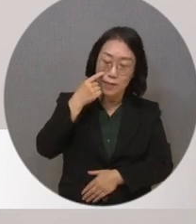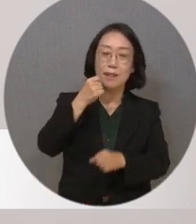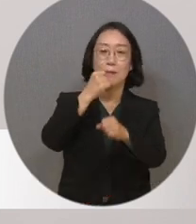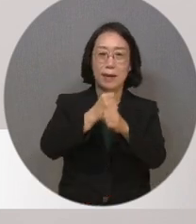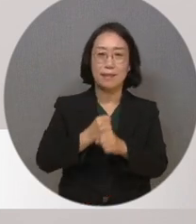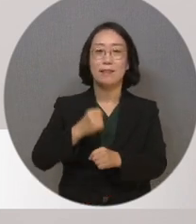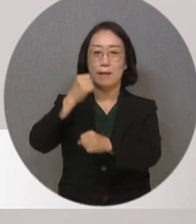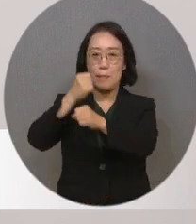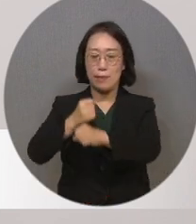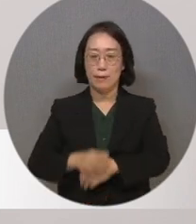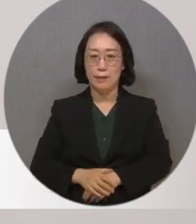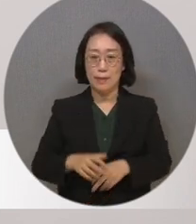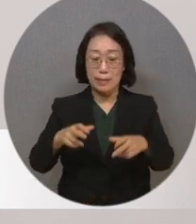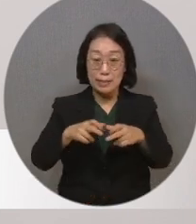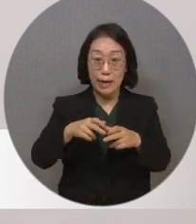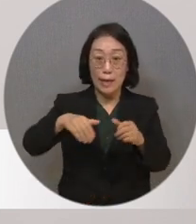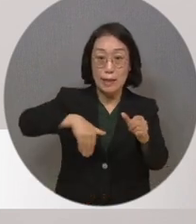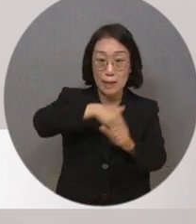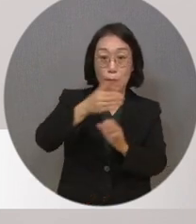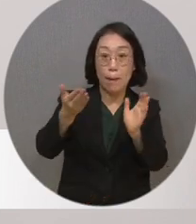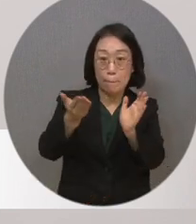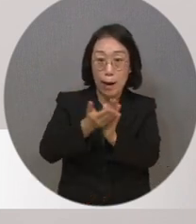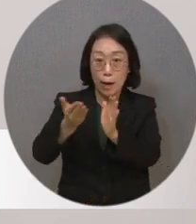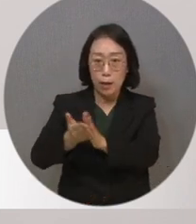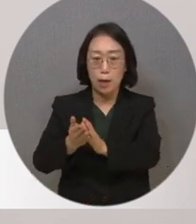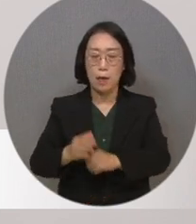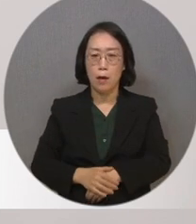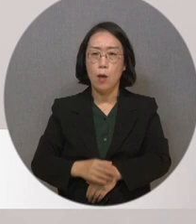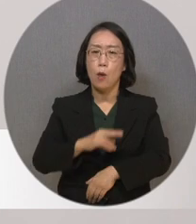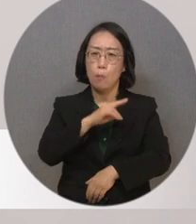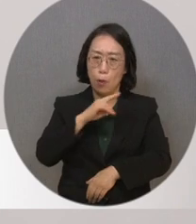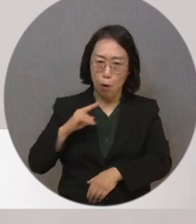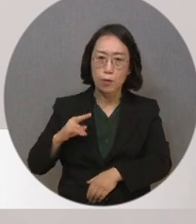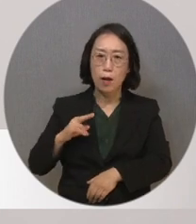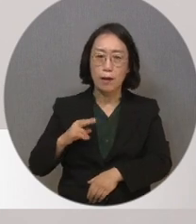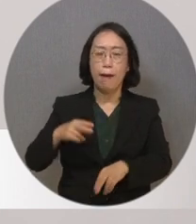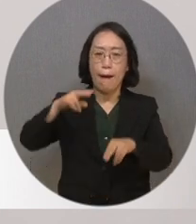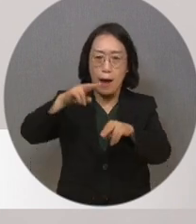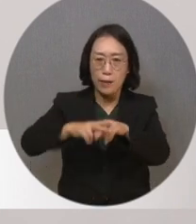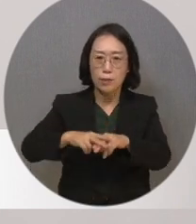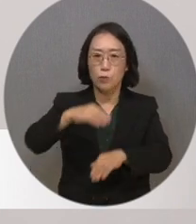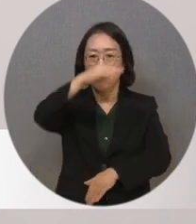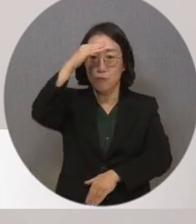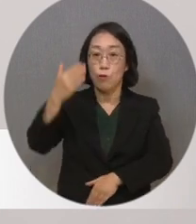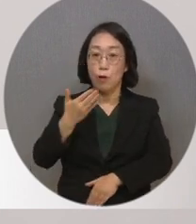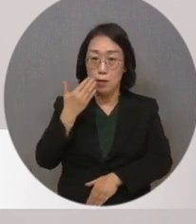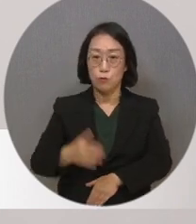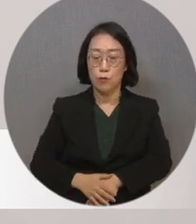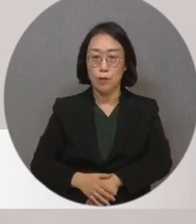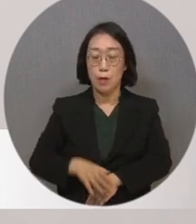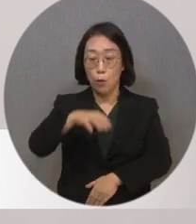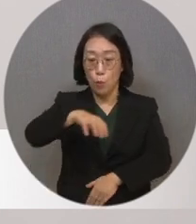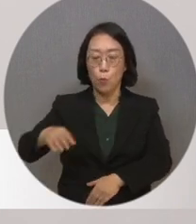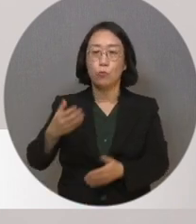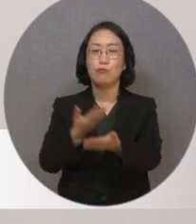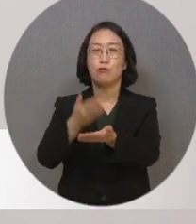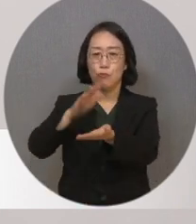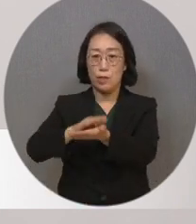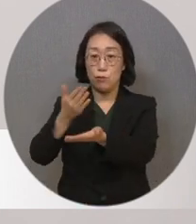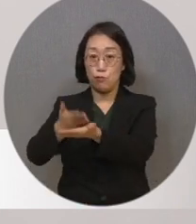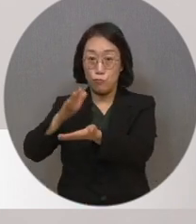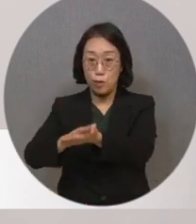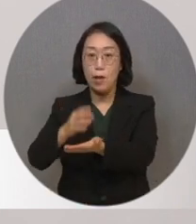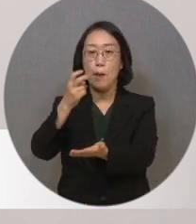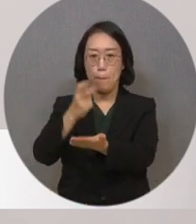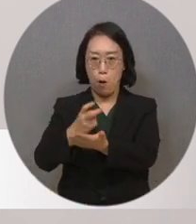했고요 장애 유형별로 쉽게 좀 접근하고 관람할 수 있도록 필요한 시설을 설치할 수 있는 법적